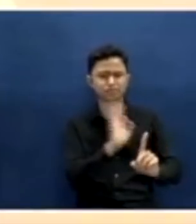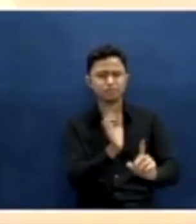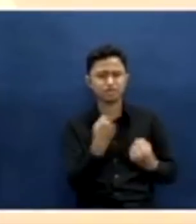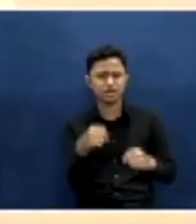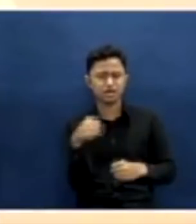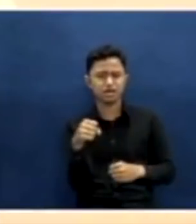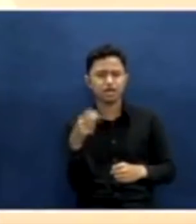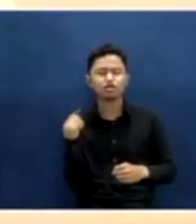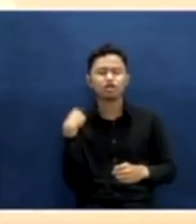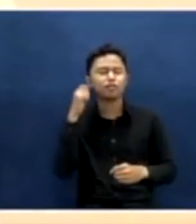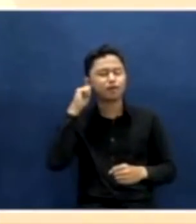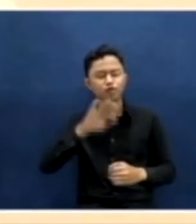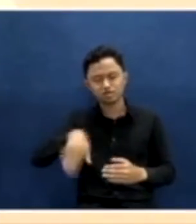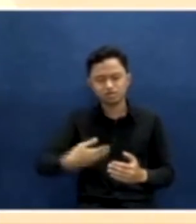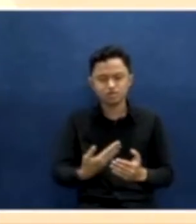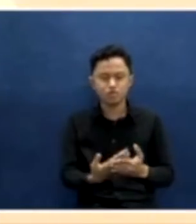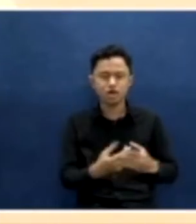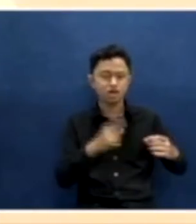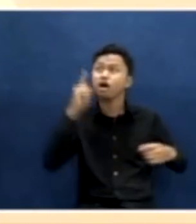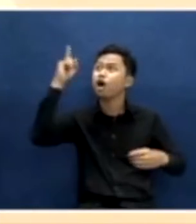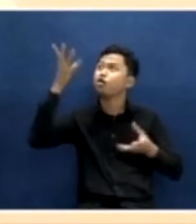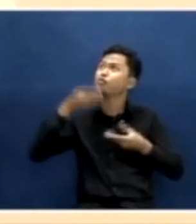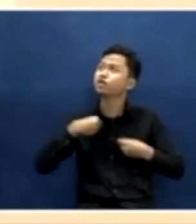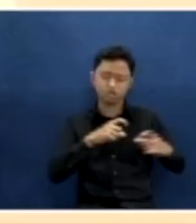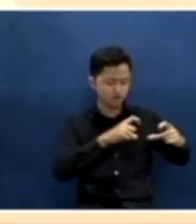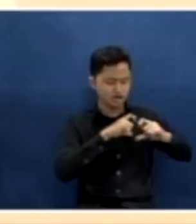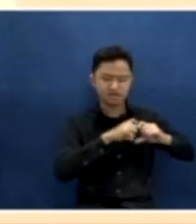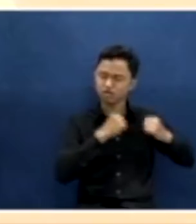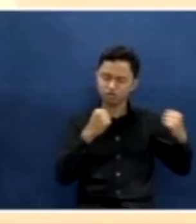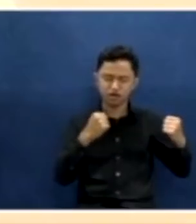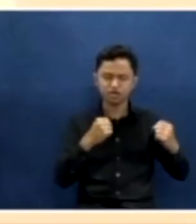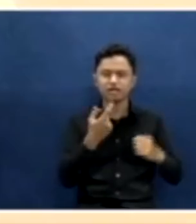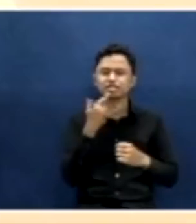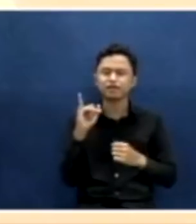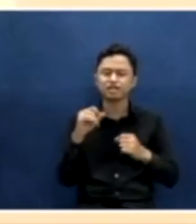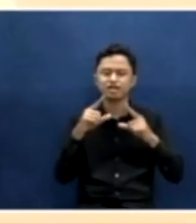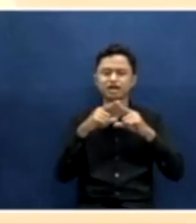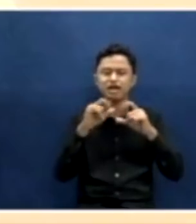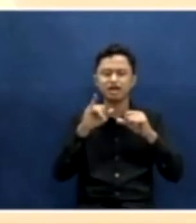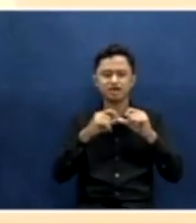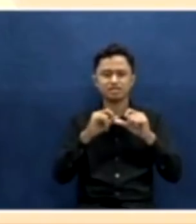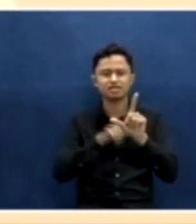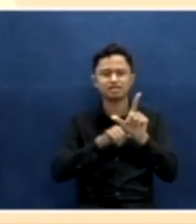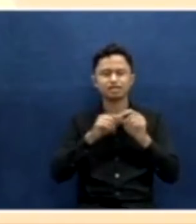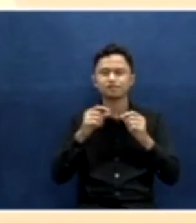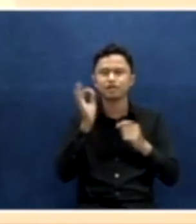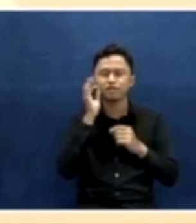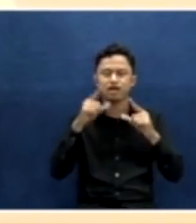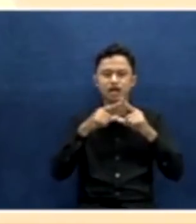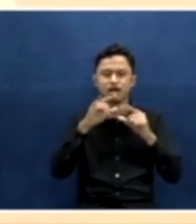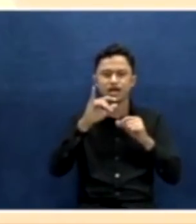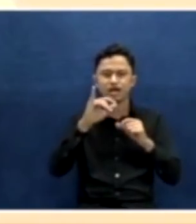sabar karena mereka sebagaimana engkau menyebarkan asiyah binti muzahim suaminya Firaun yang